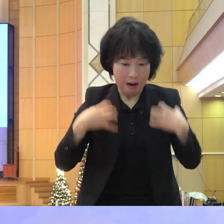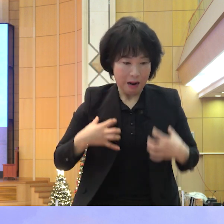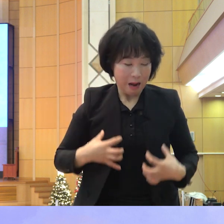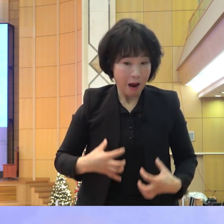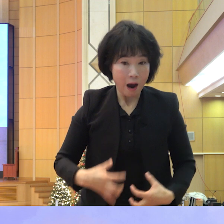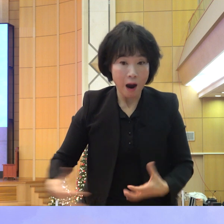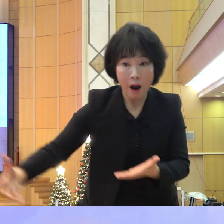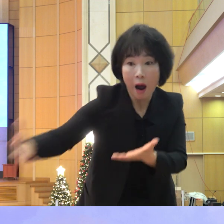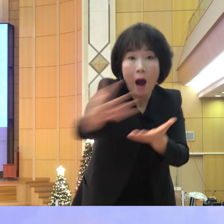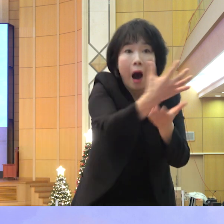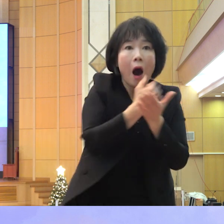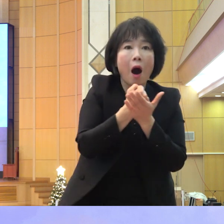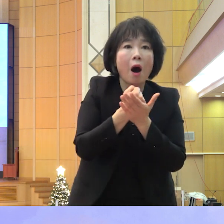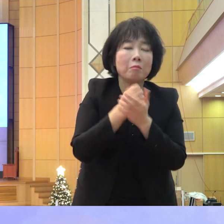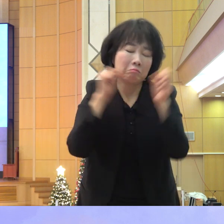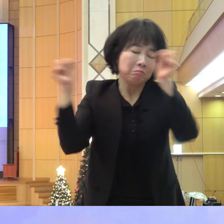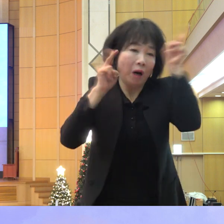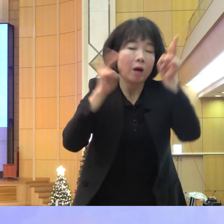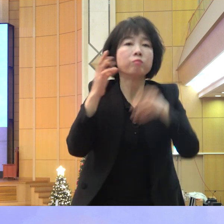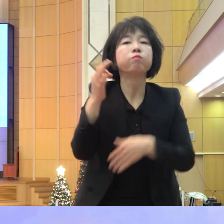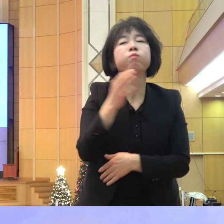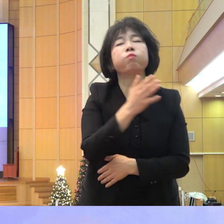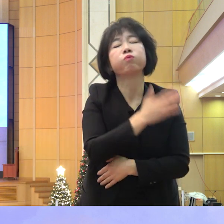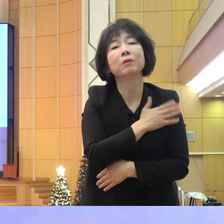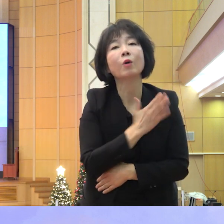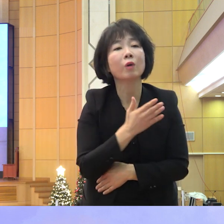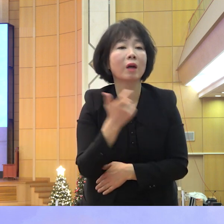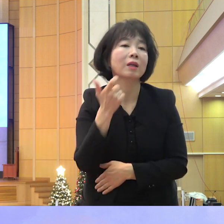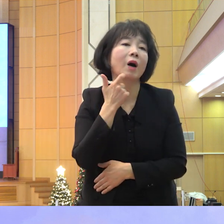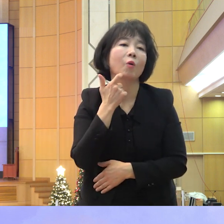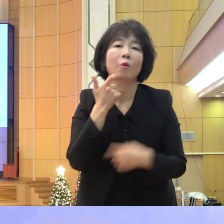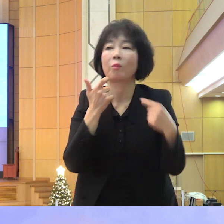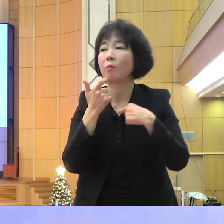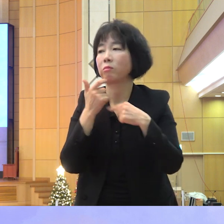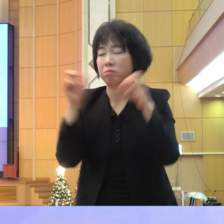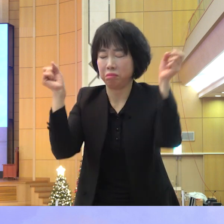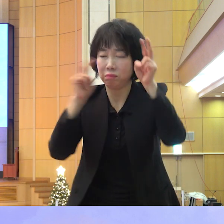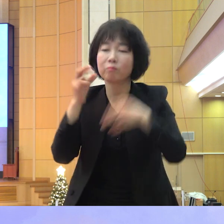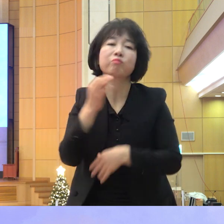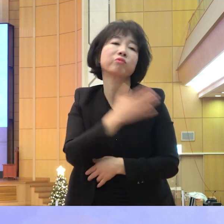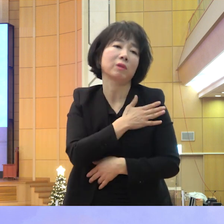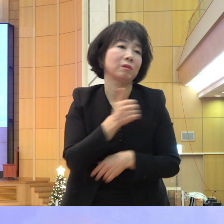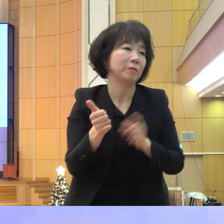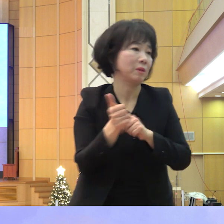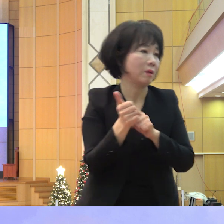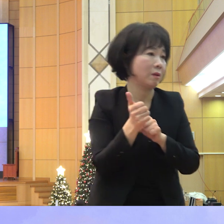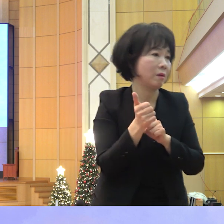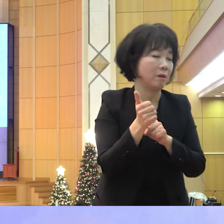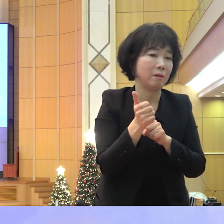이래서 그냥 하루아침에 부자가 되고 거부가 된 사람이 야곱이잖아요. 여러분